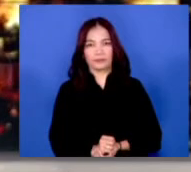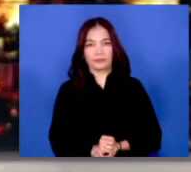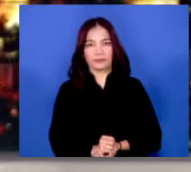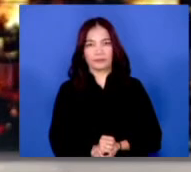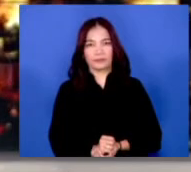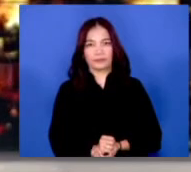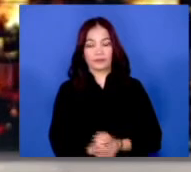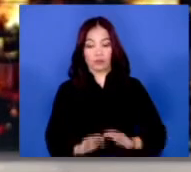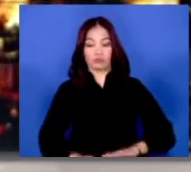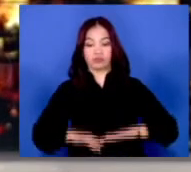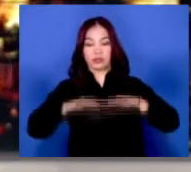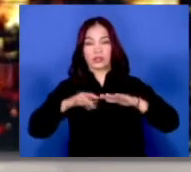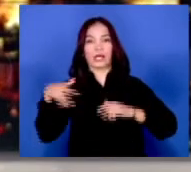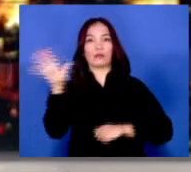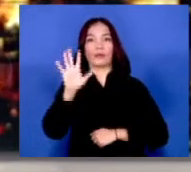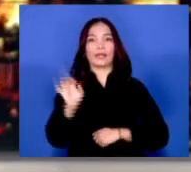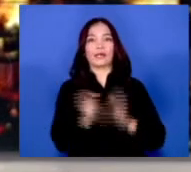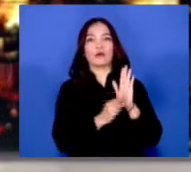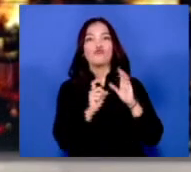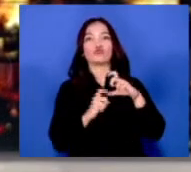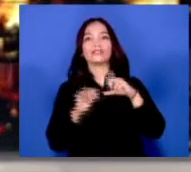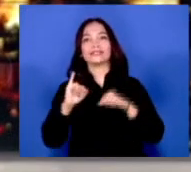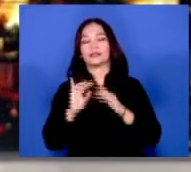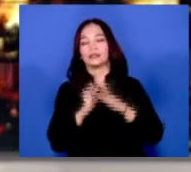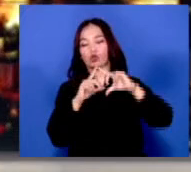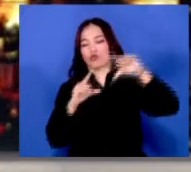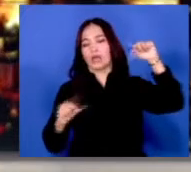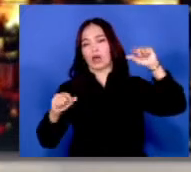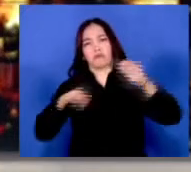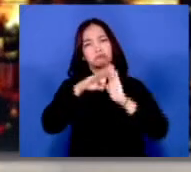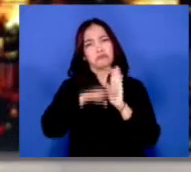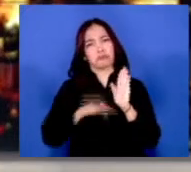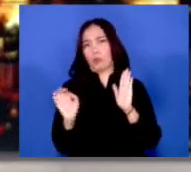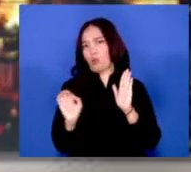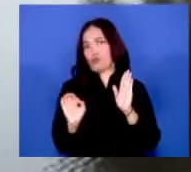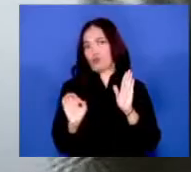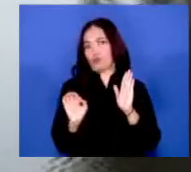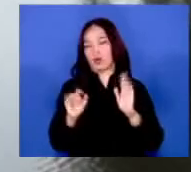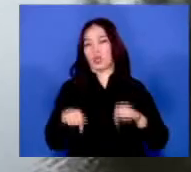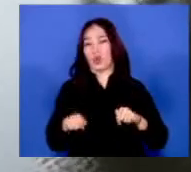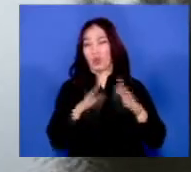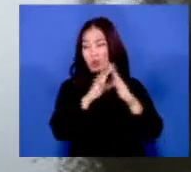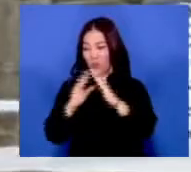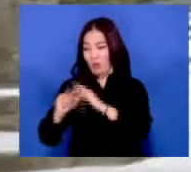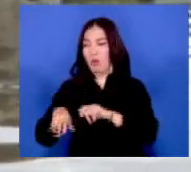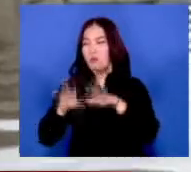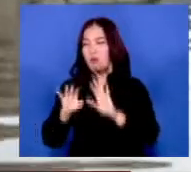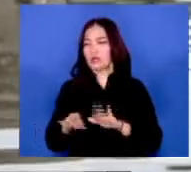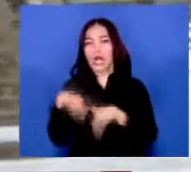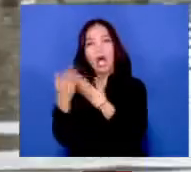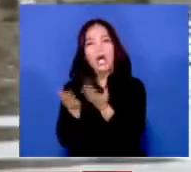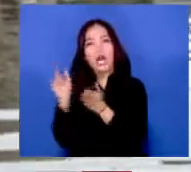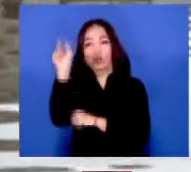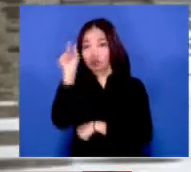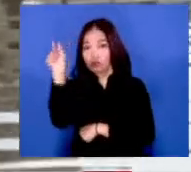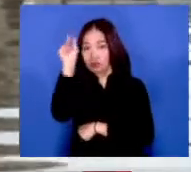Pemirsa, banjir di Kabupaten Musi Banyuasin, Sumatera Selatan belum juga surut. Kali ini banjir merendam ribuan rumah, fasilitas umum dan gedung